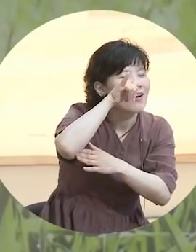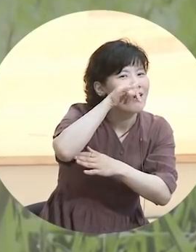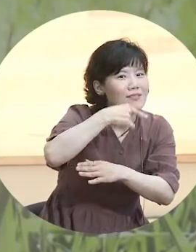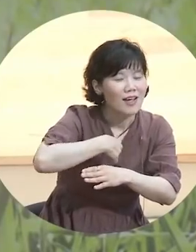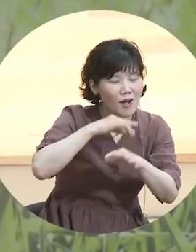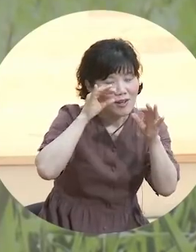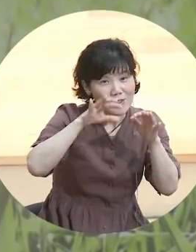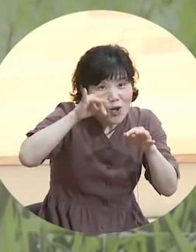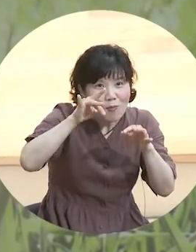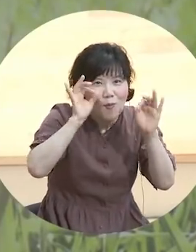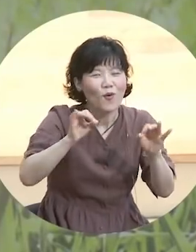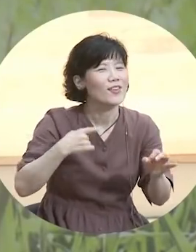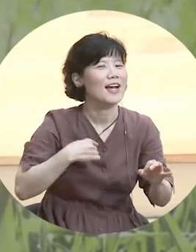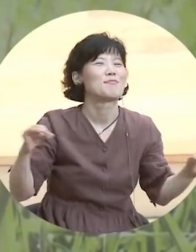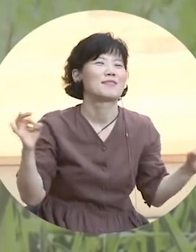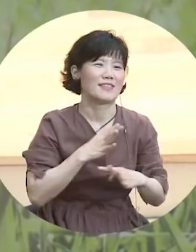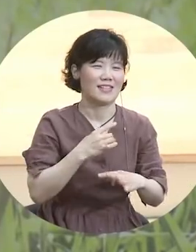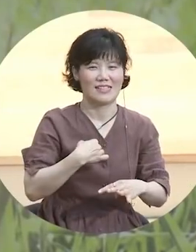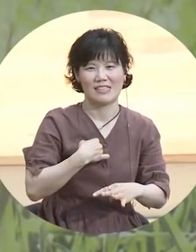깜짝 놀랐죠.